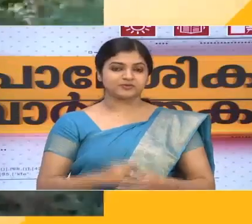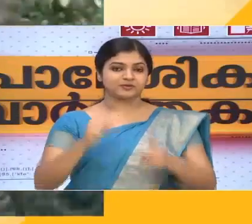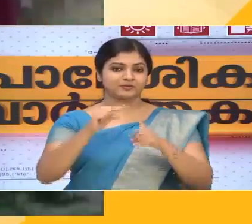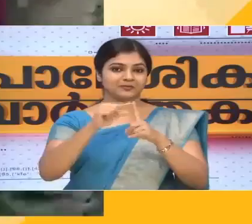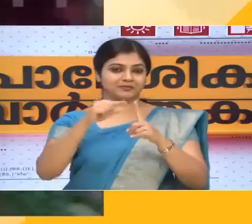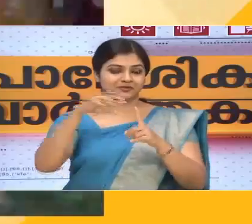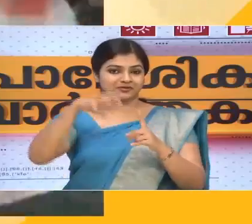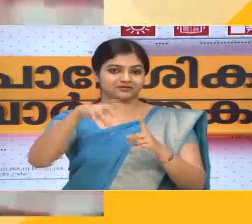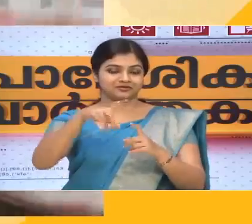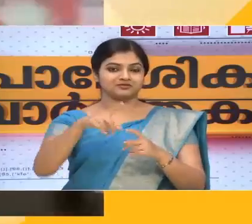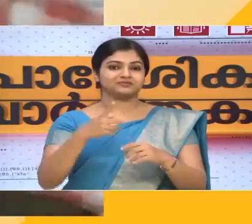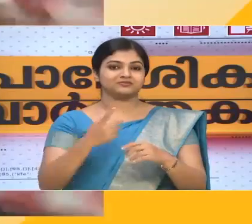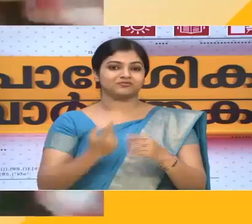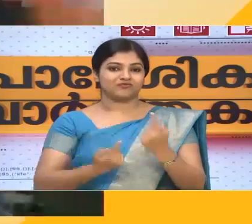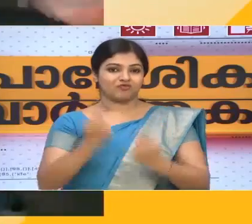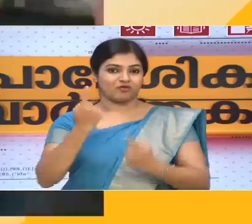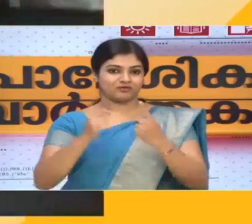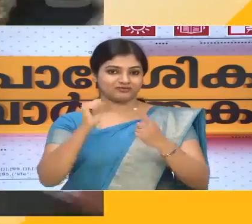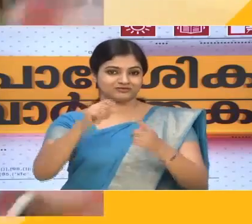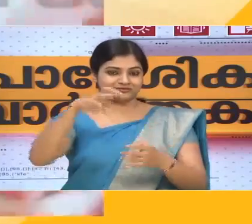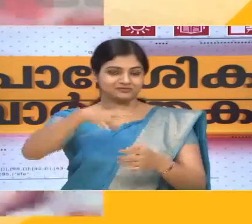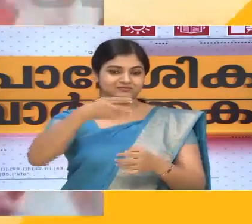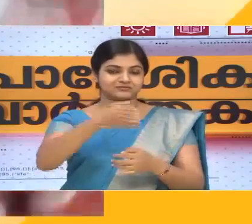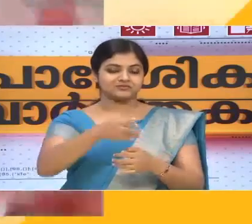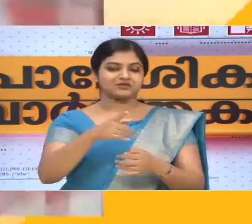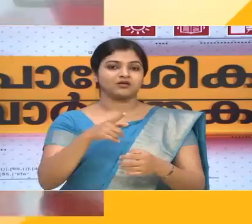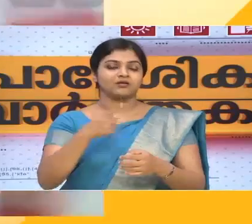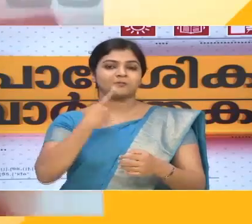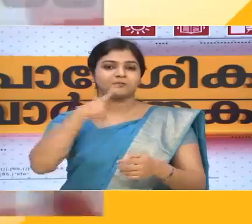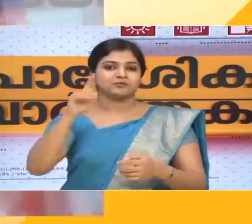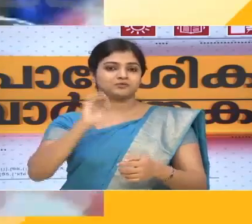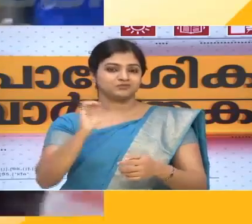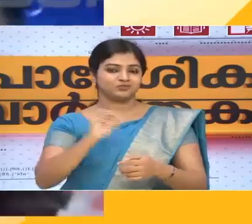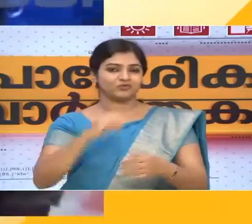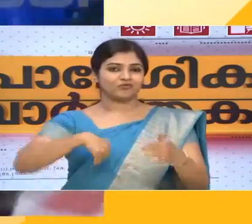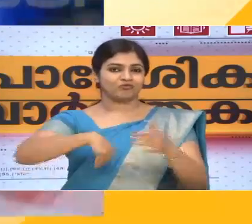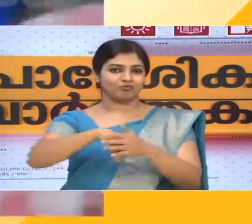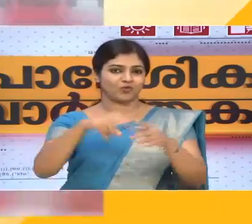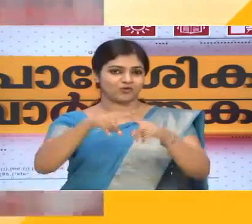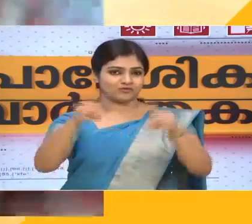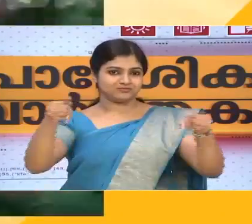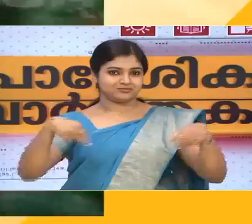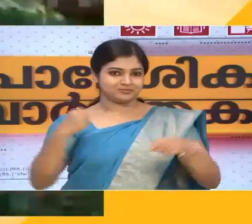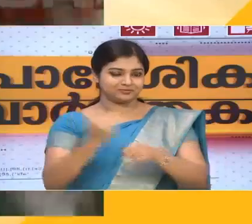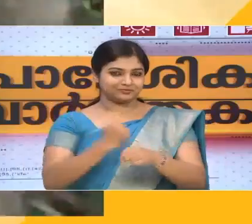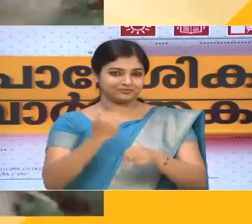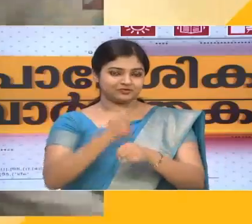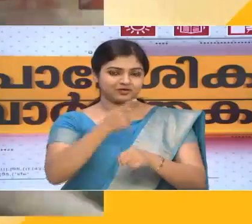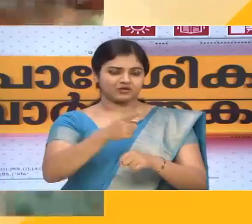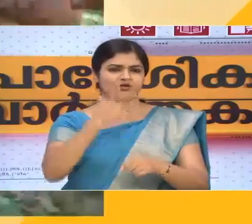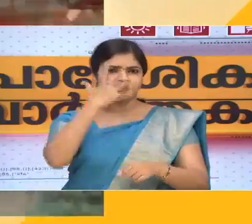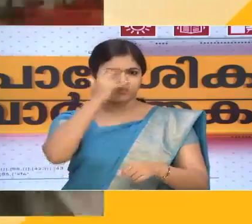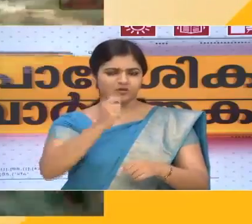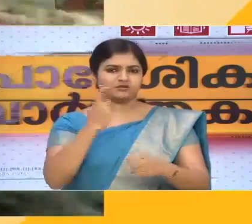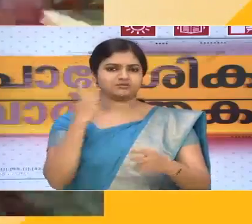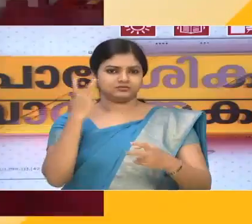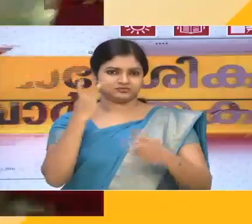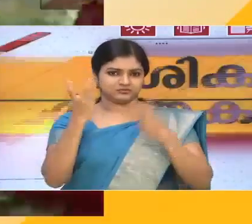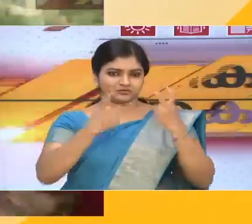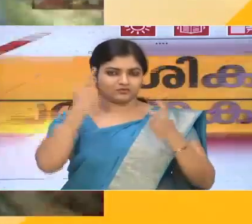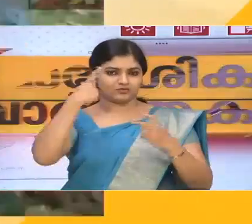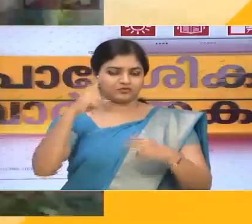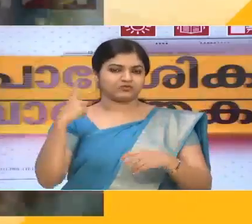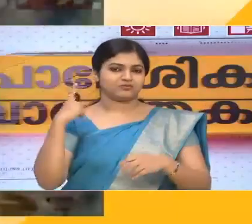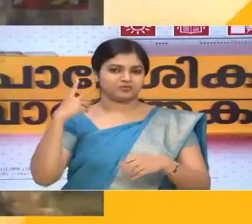പെരിയാർ വന്യജീവി സങ്കേതത്തിനുള്ളിലെ വഞ്ചിവയലിൽ അനധികൃതമായി നിർമ്മിച്ച ഫുട്ബോൾ കോർട്ടിന്റെ ഭാഗത്ത് പരിശോധനയ്ക്കായി എത്തിയപ്പോഴാണ് ഫോറസ്റ്റ് ബീറ്റ് ഓഫീസറായ സുജിത്തിനെയും